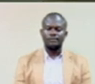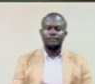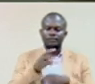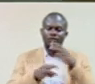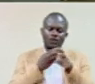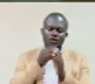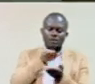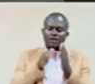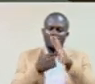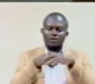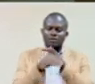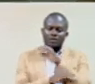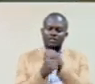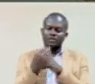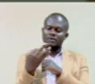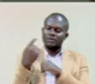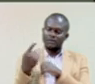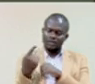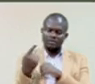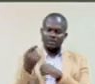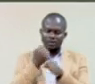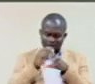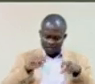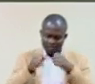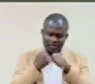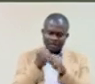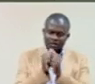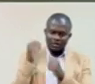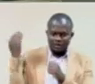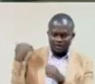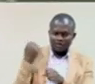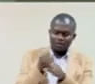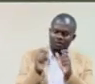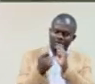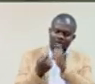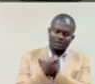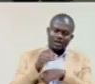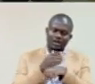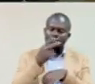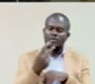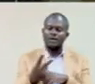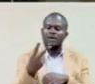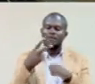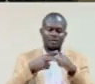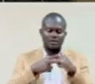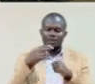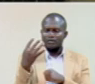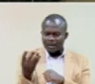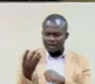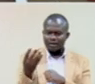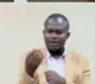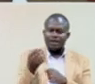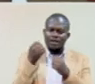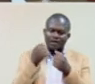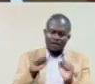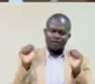Banka isigaragaza ko ibihugu 331 yakoreye mu bushakashatsi mu myaka 10 ishize hakozwe amavugurura 278 arenganura umugore mu nzego